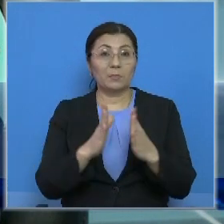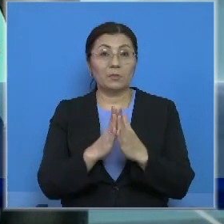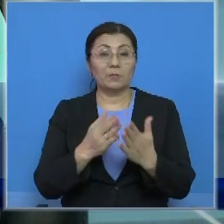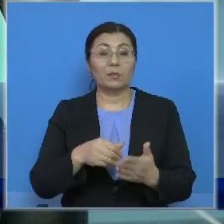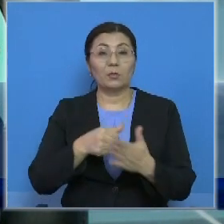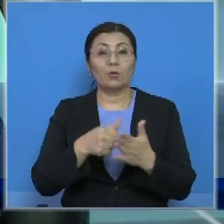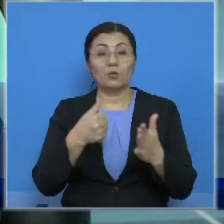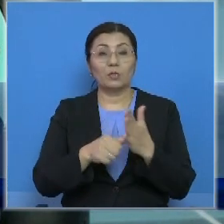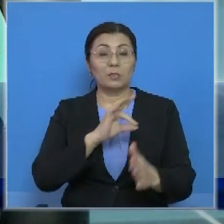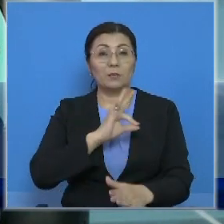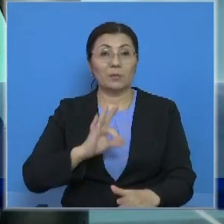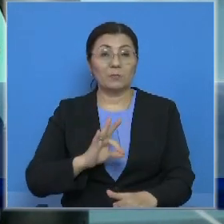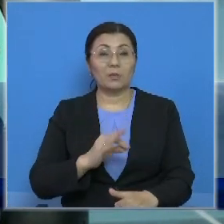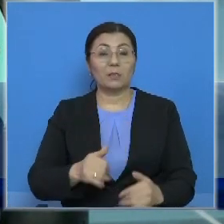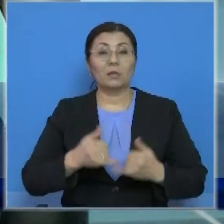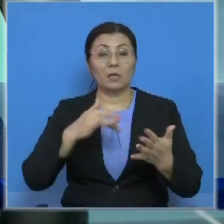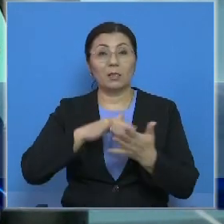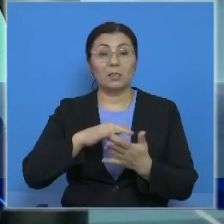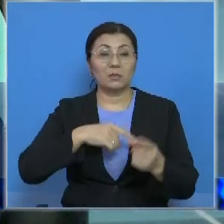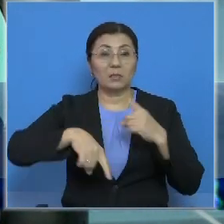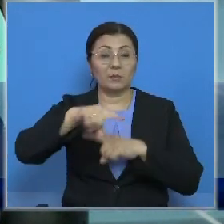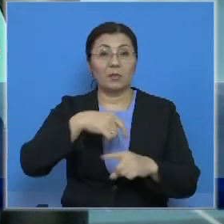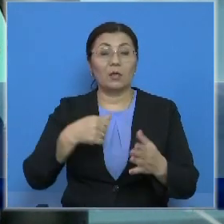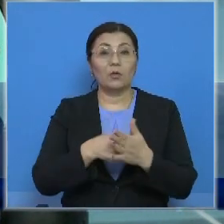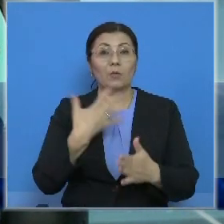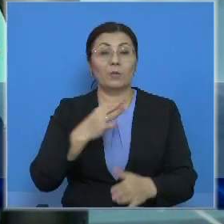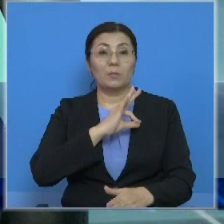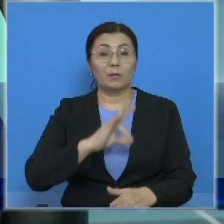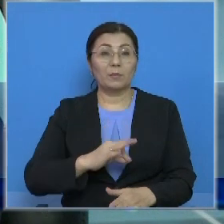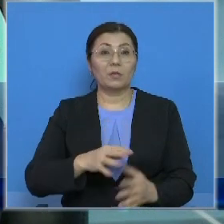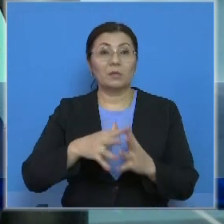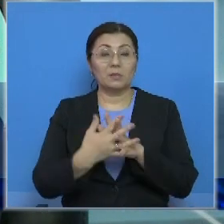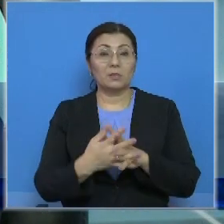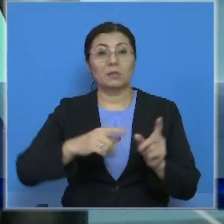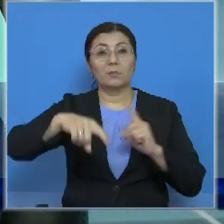до 6% для городских предпринимателей, до 5% для сельских предпринимателей.